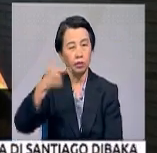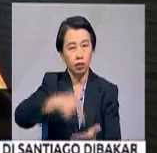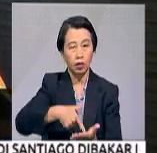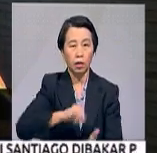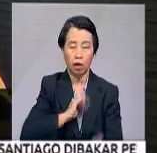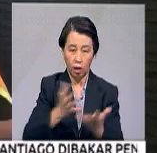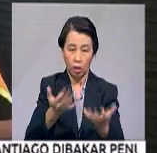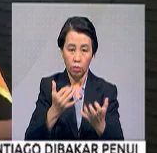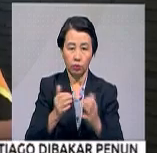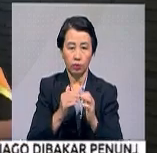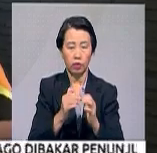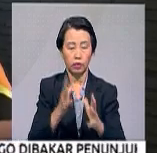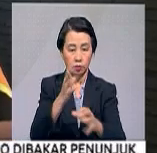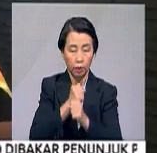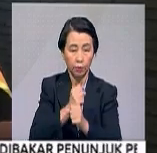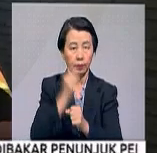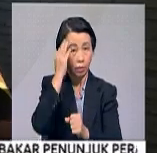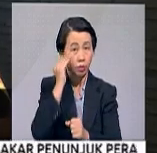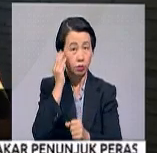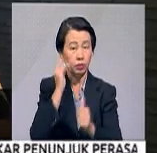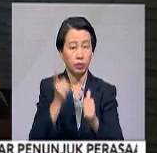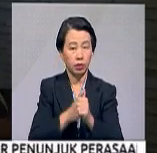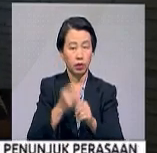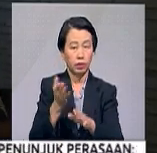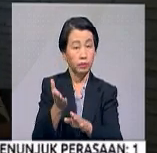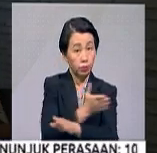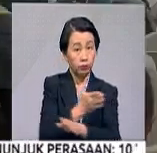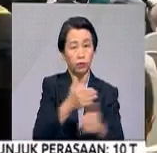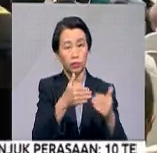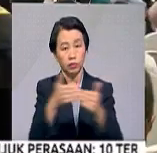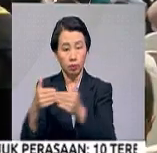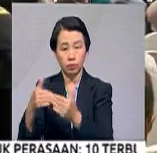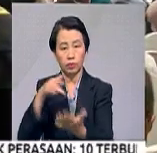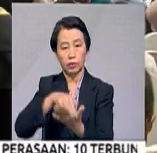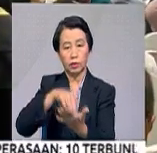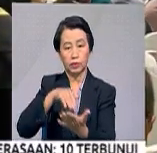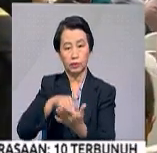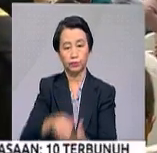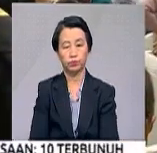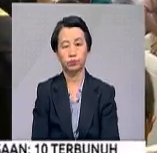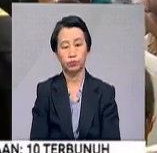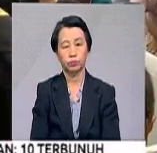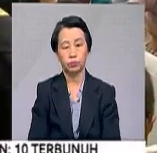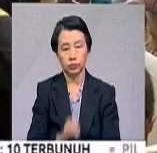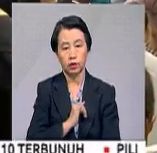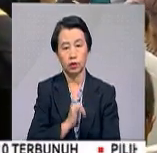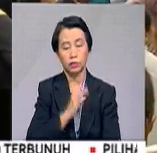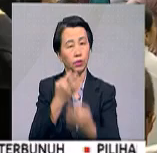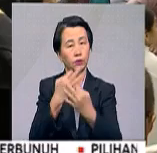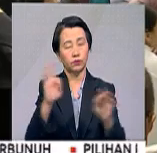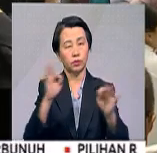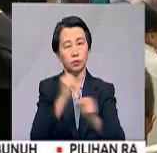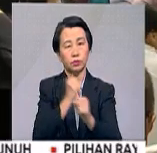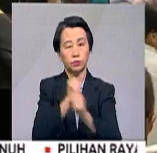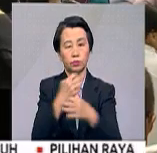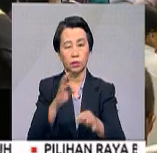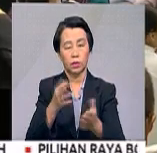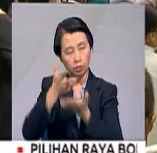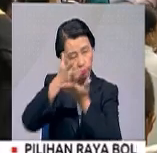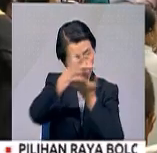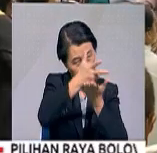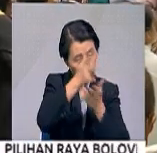I just want to gather experience first before saya sambung study. Kerja saya freelance, ambil video orang